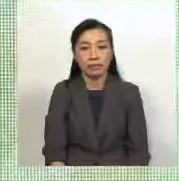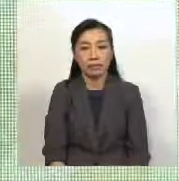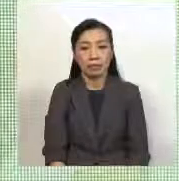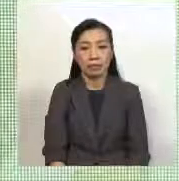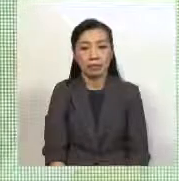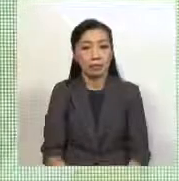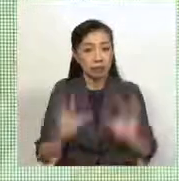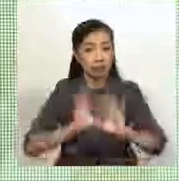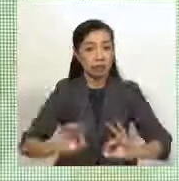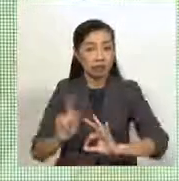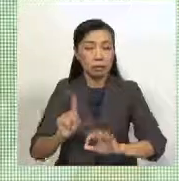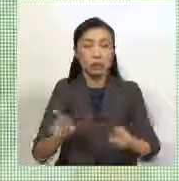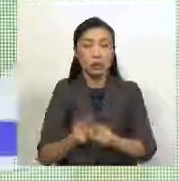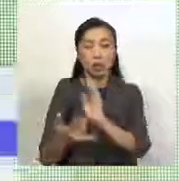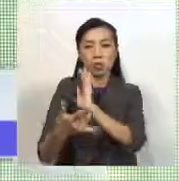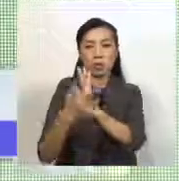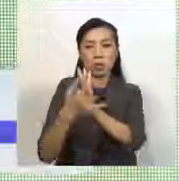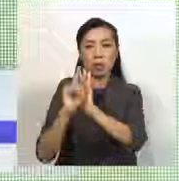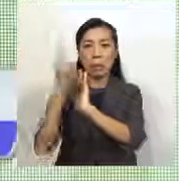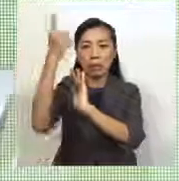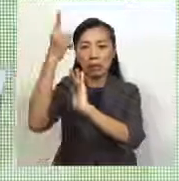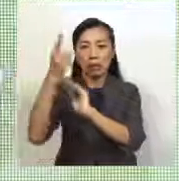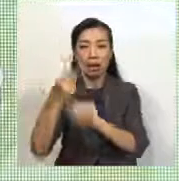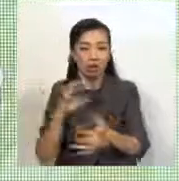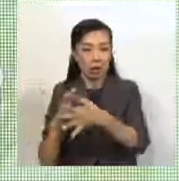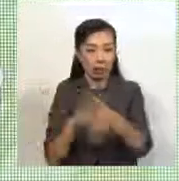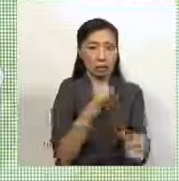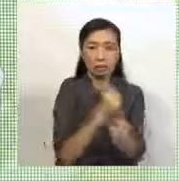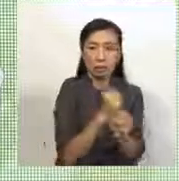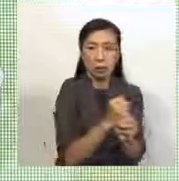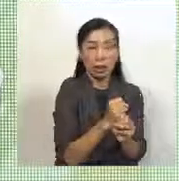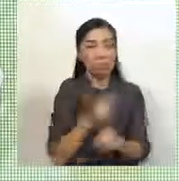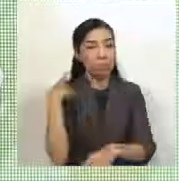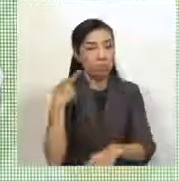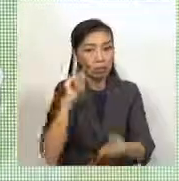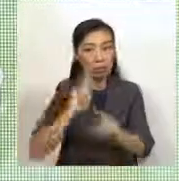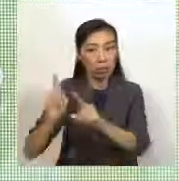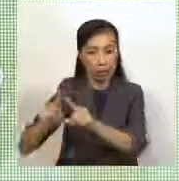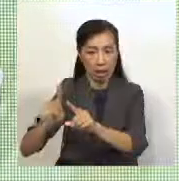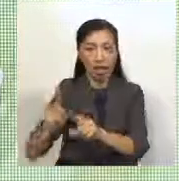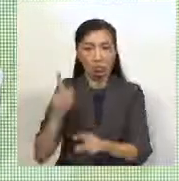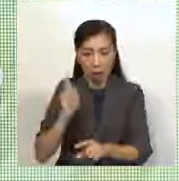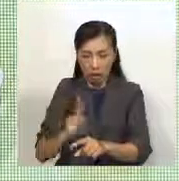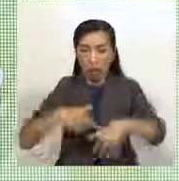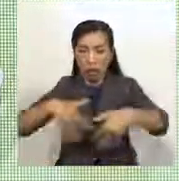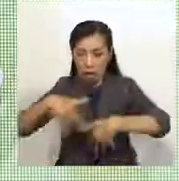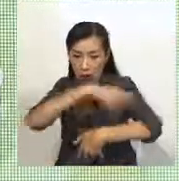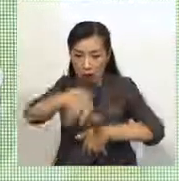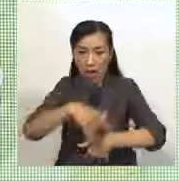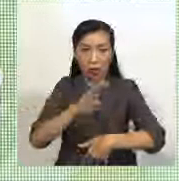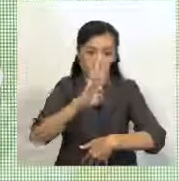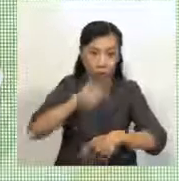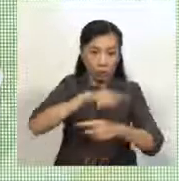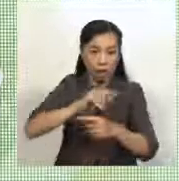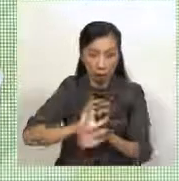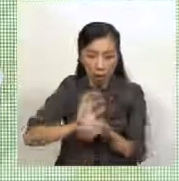ค ที่สำคัญประการหนึ่งก็คือการนำเทคโนโลยีดิจิทัลมาใช้ในทุกภาคส่วนประชาชนทุกคนทุกกลุ่มต้องปรับตัวได้รับการดู